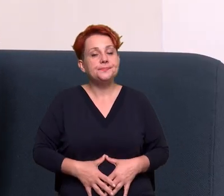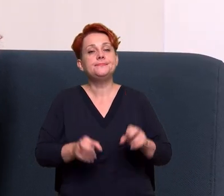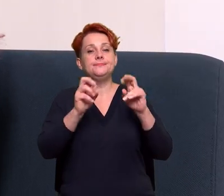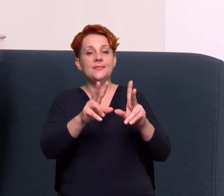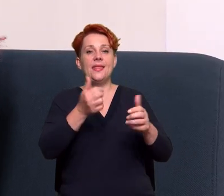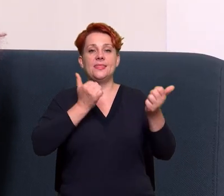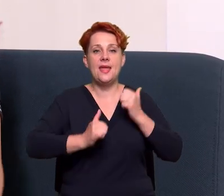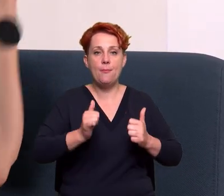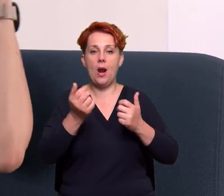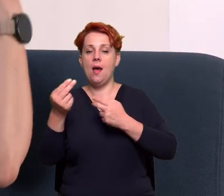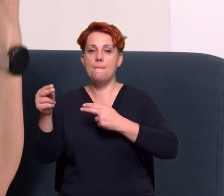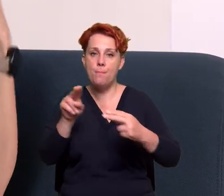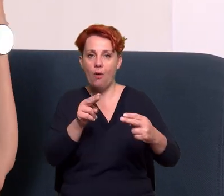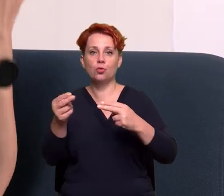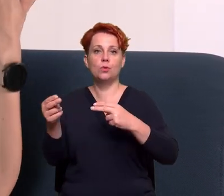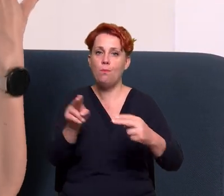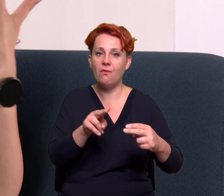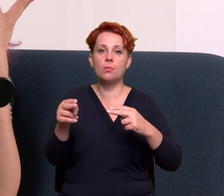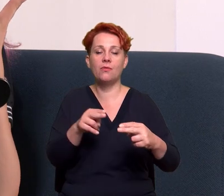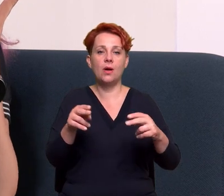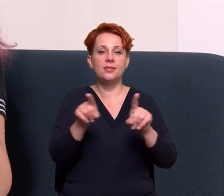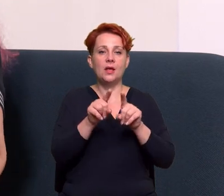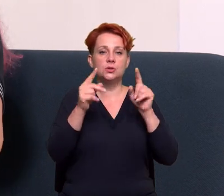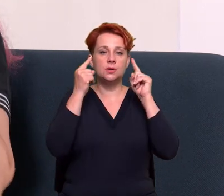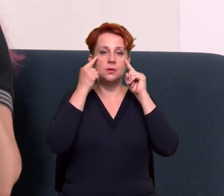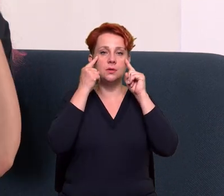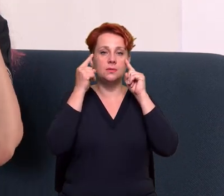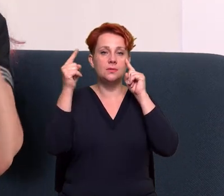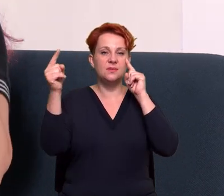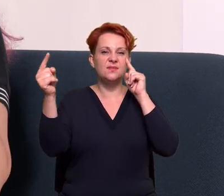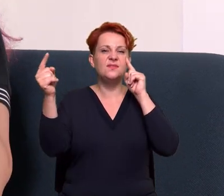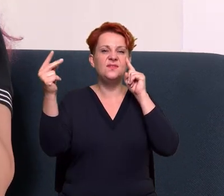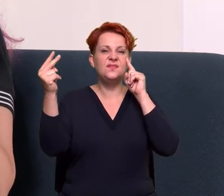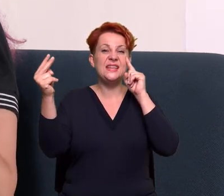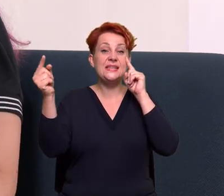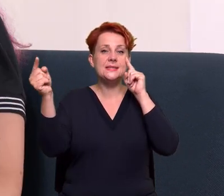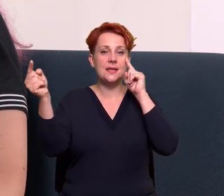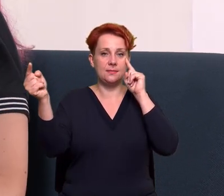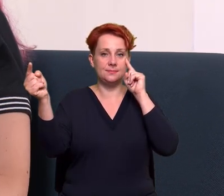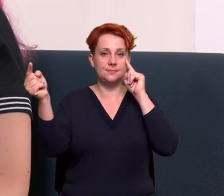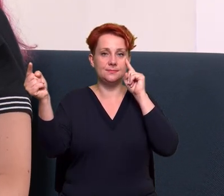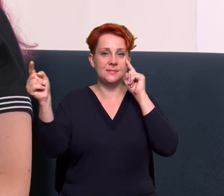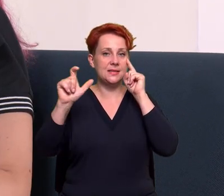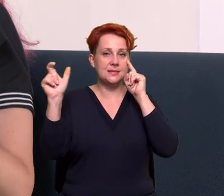jednej strony, a z drugiej strony zawsze jest gdzieś w kąciku oka. Na tym też polega, prawda? Widmo jest też jakąś częstotliwością widzenia.